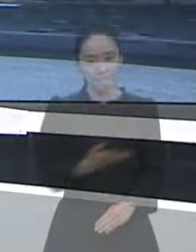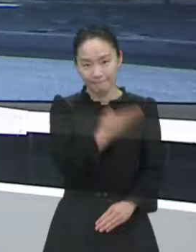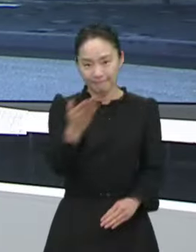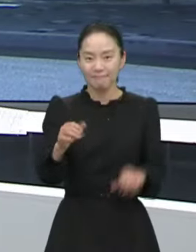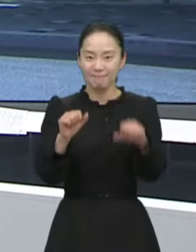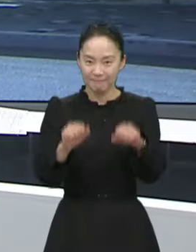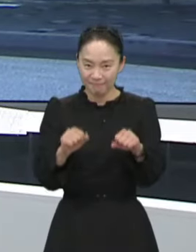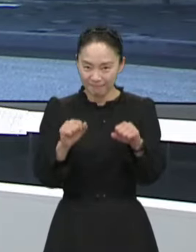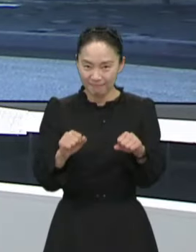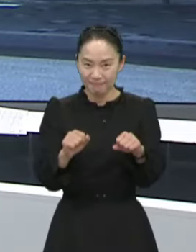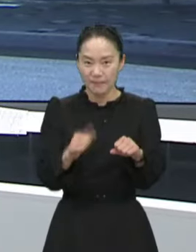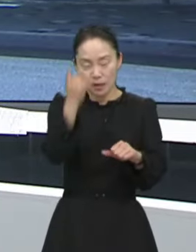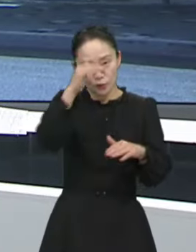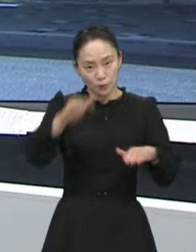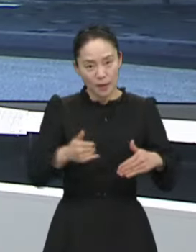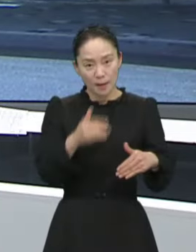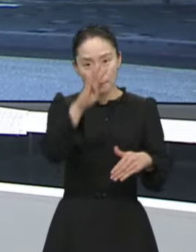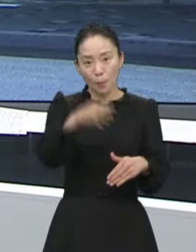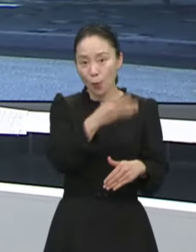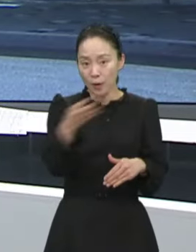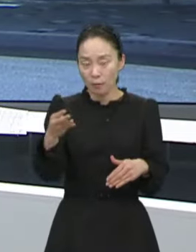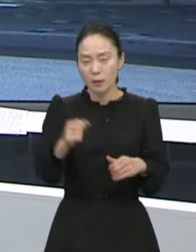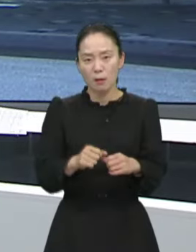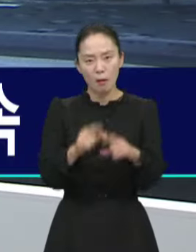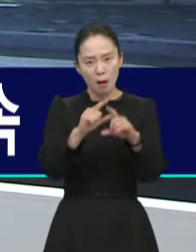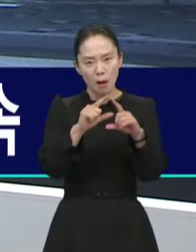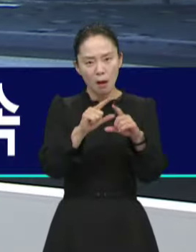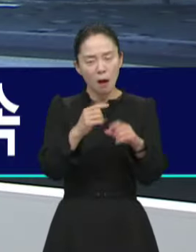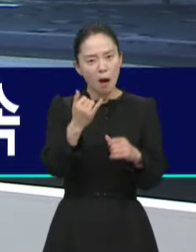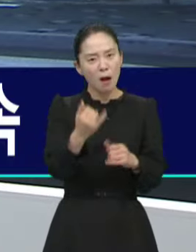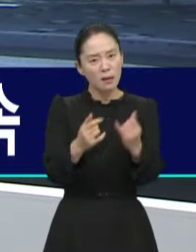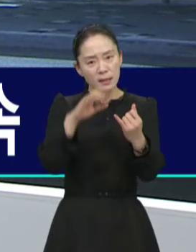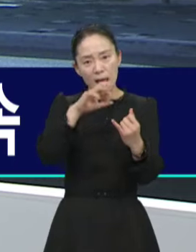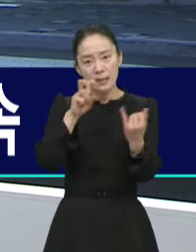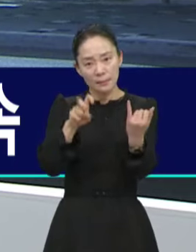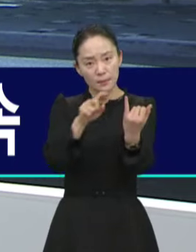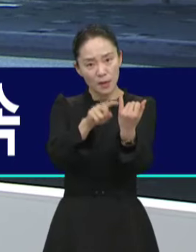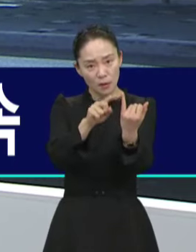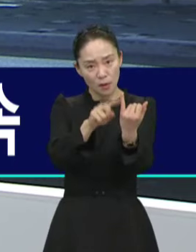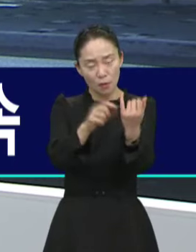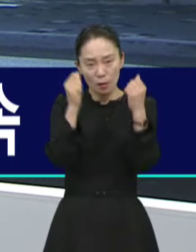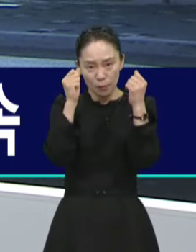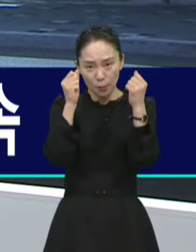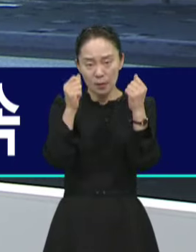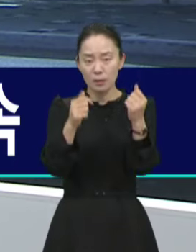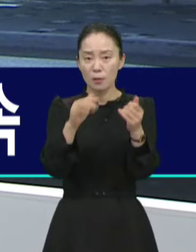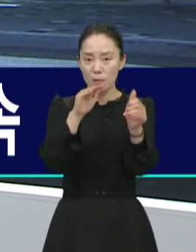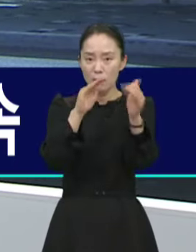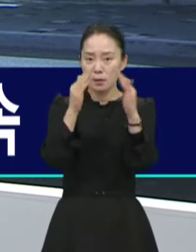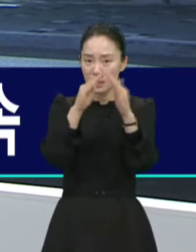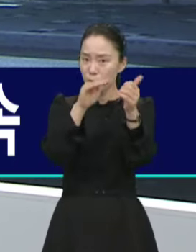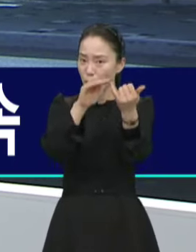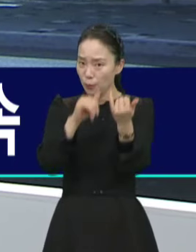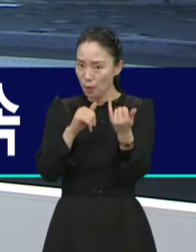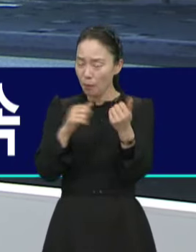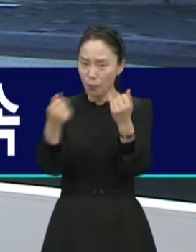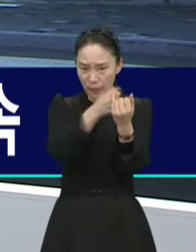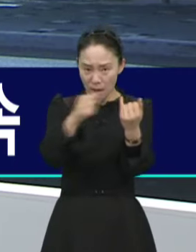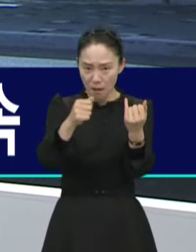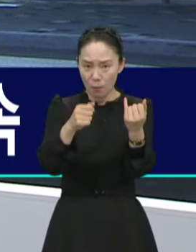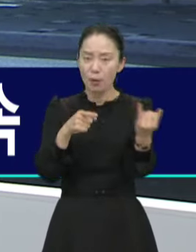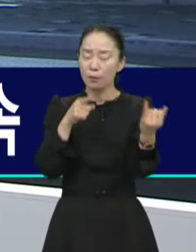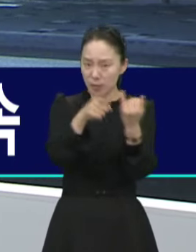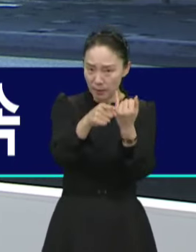여러분 안녕하십니까 충남 보령에서 평소 알고 지내던 30대 무속인 여성을 집으로 불러 무차별 폭행하고